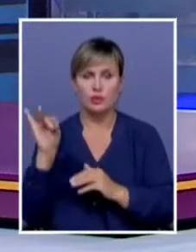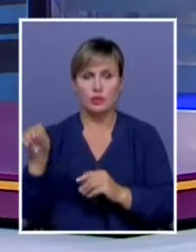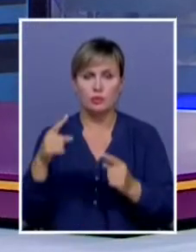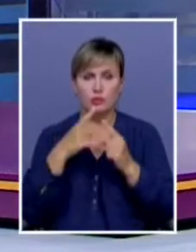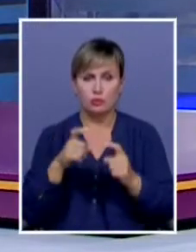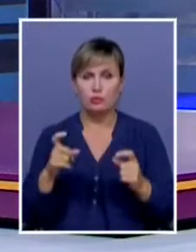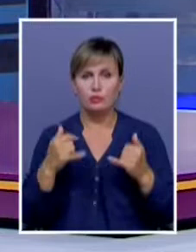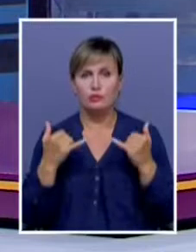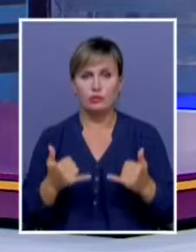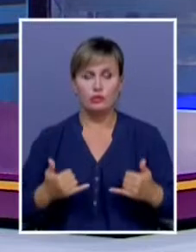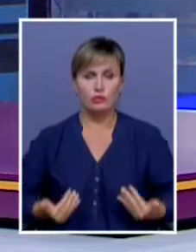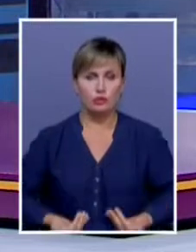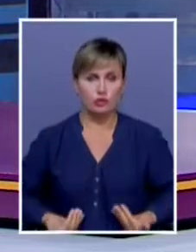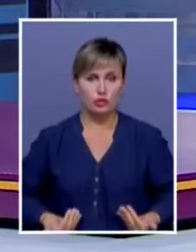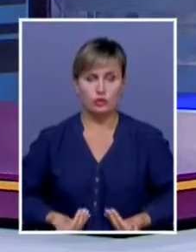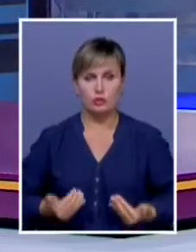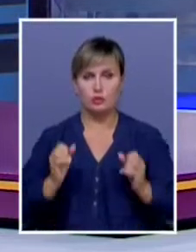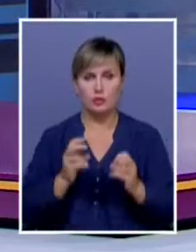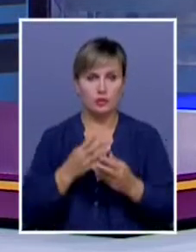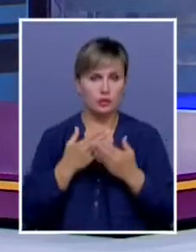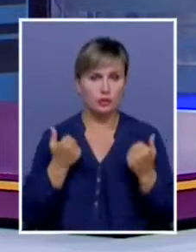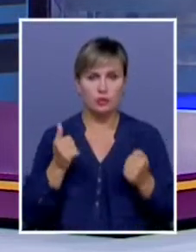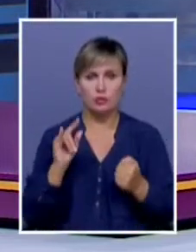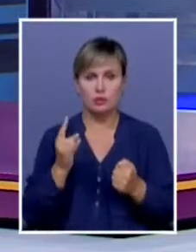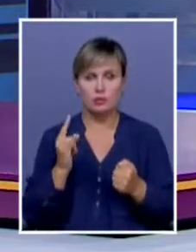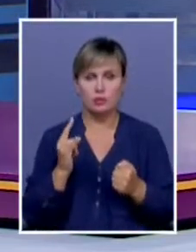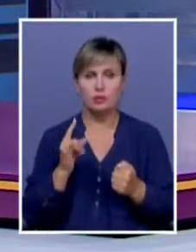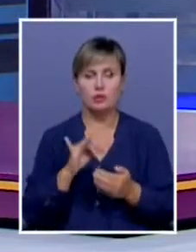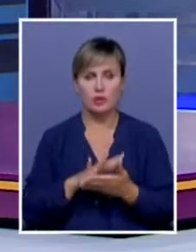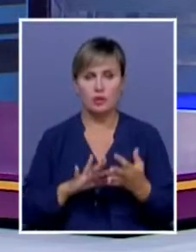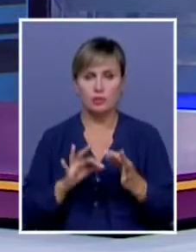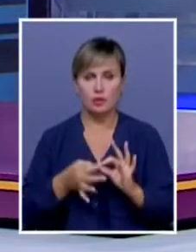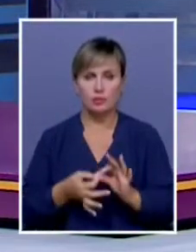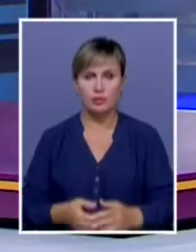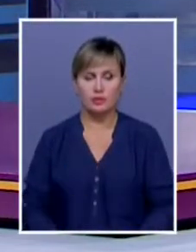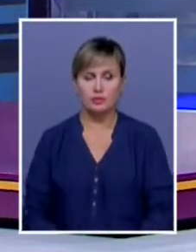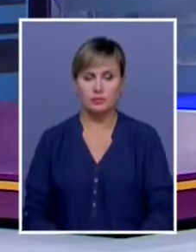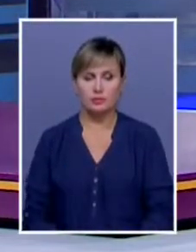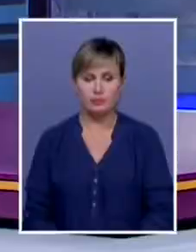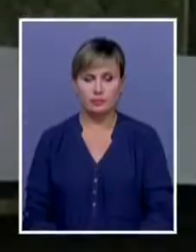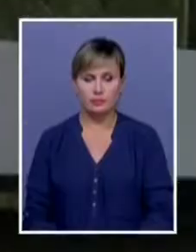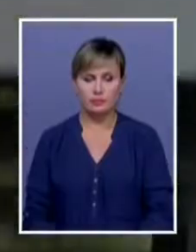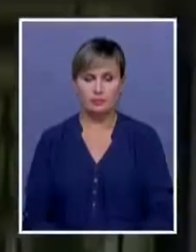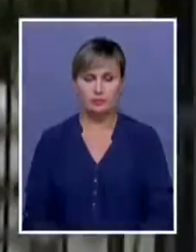сообщили, что сейчас жизни и здоровью мальчика ничего не угрожает. Айсара Бесенова продолжит тему.